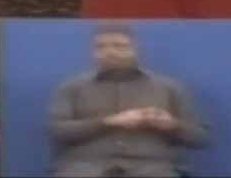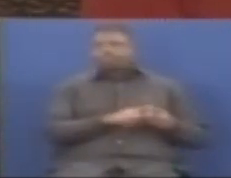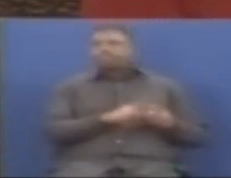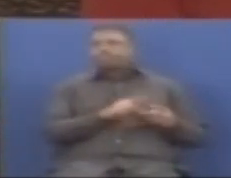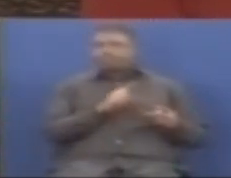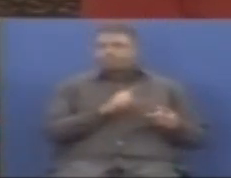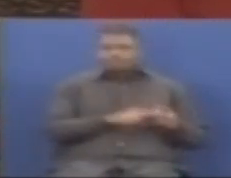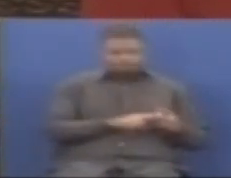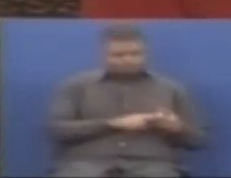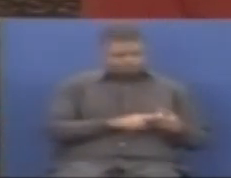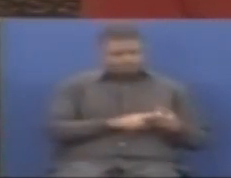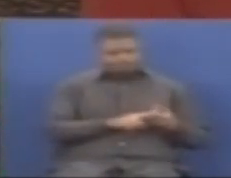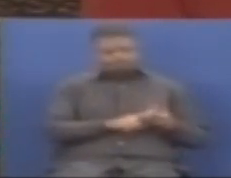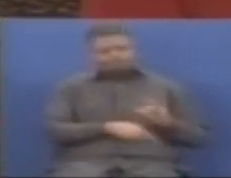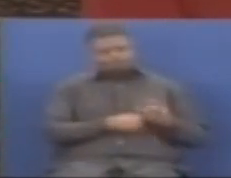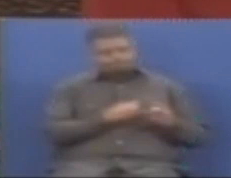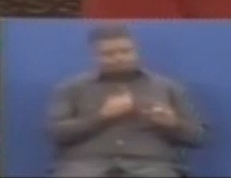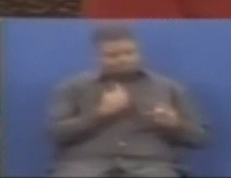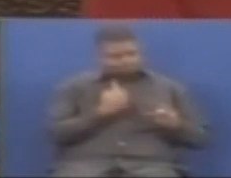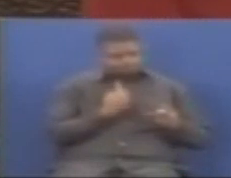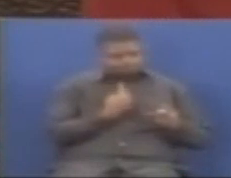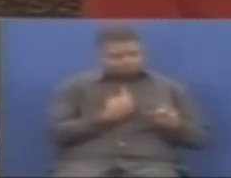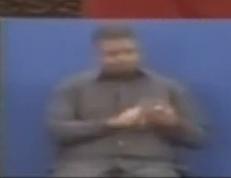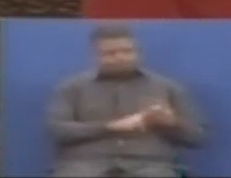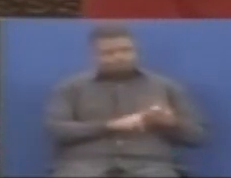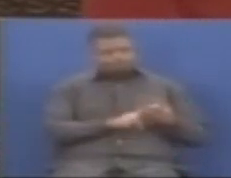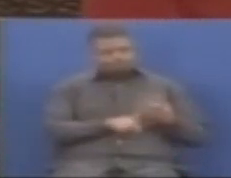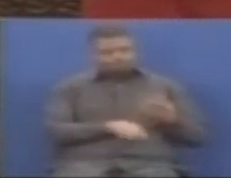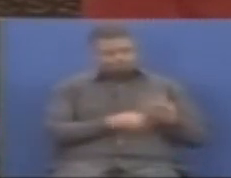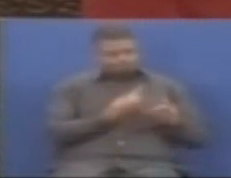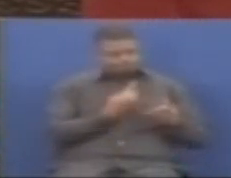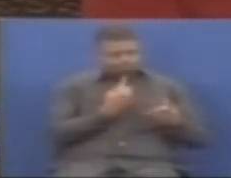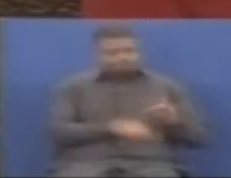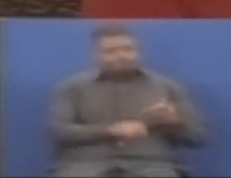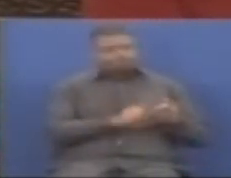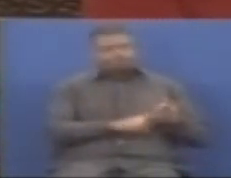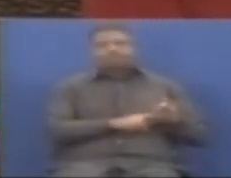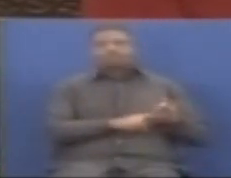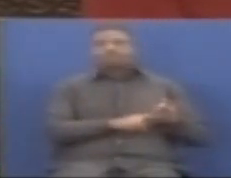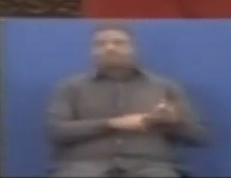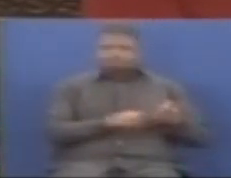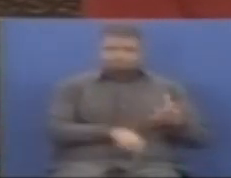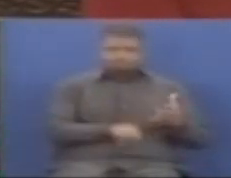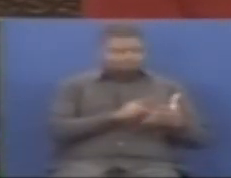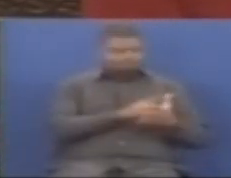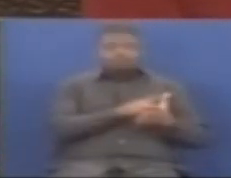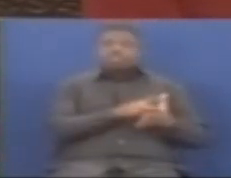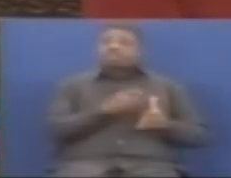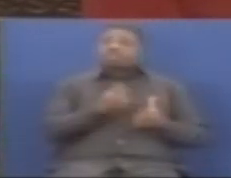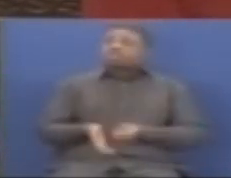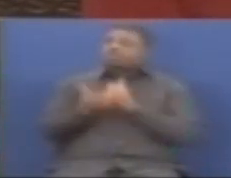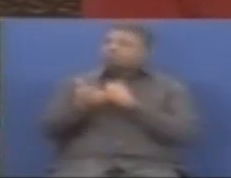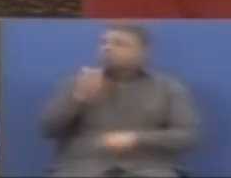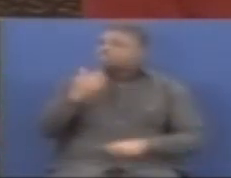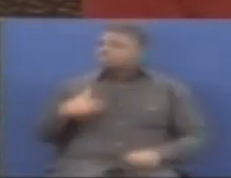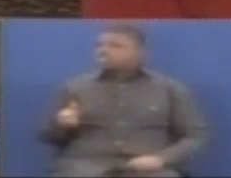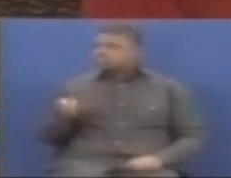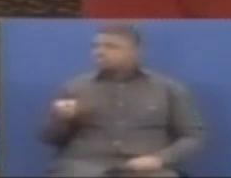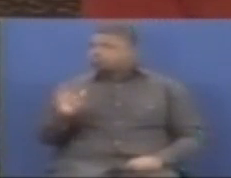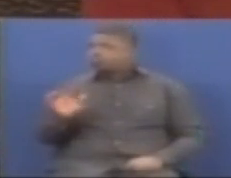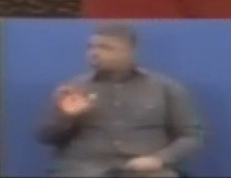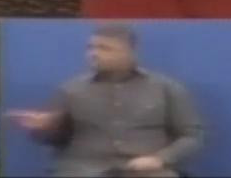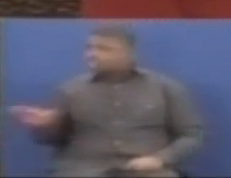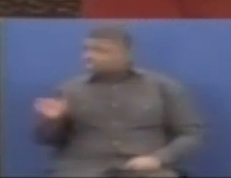Foroforo, kata ya Kalalani, kata ya Mpale na kata ya Mswaha. Mheshimiwa Naibu Waziri, uko